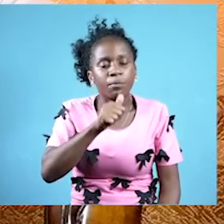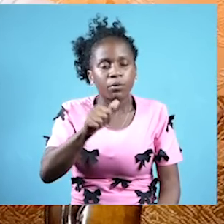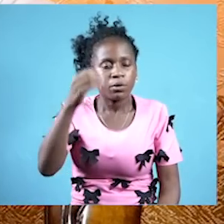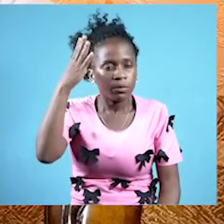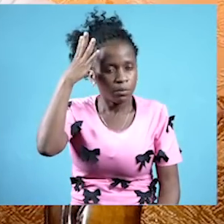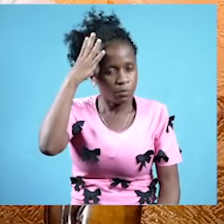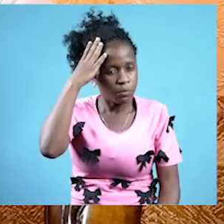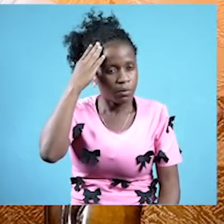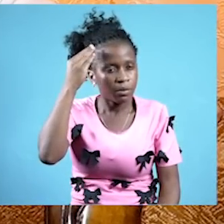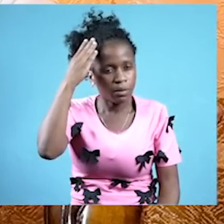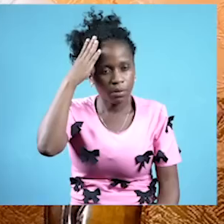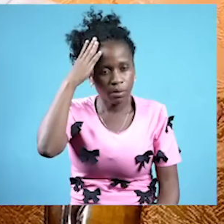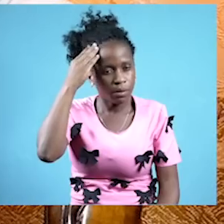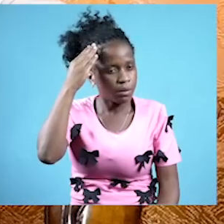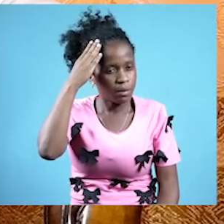kwa mwezi